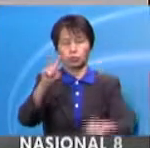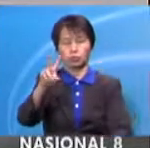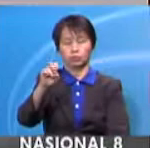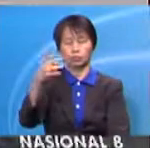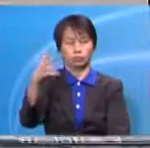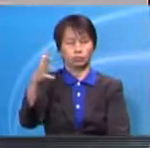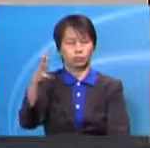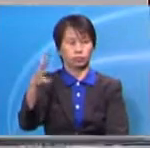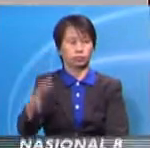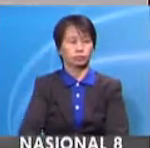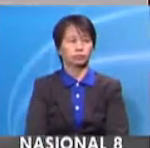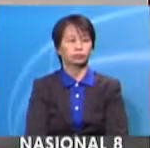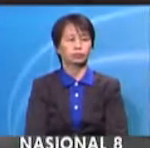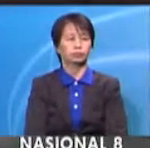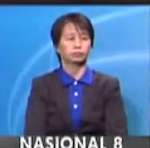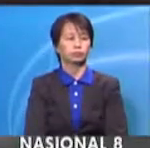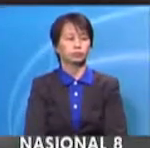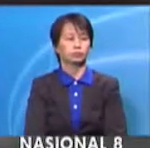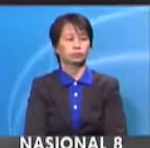ini